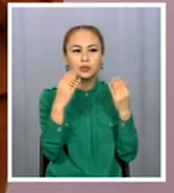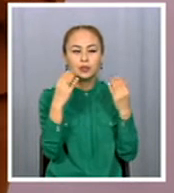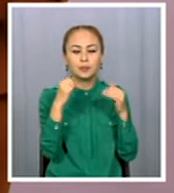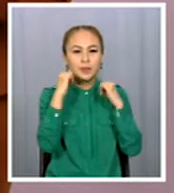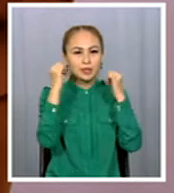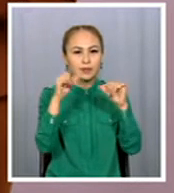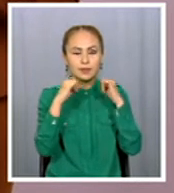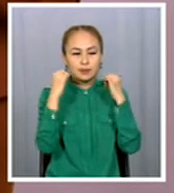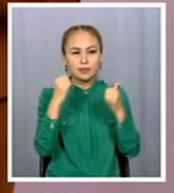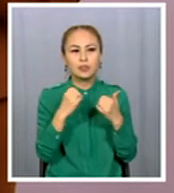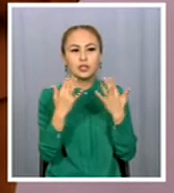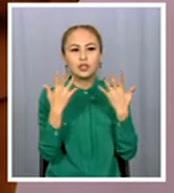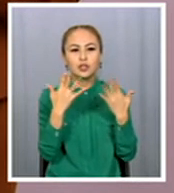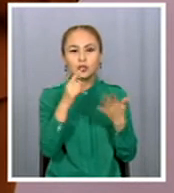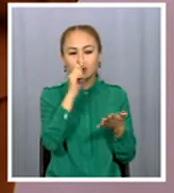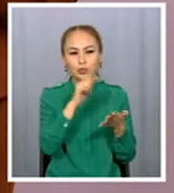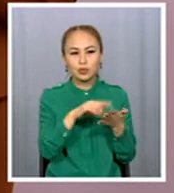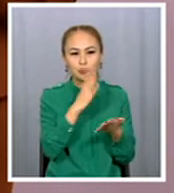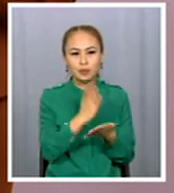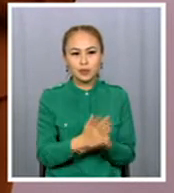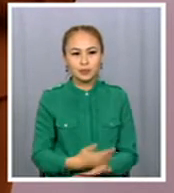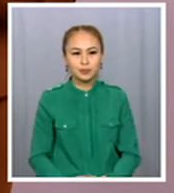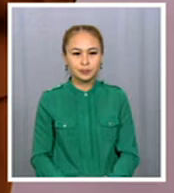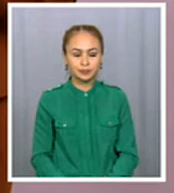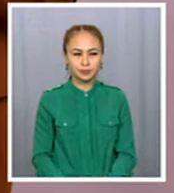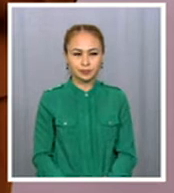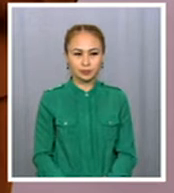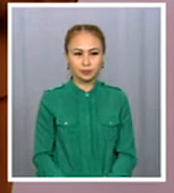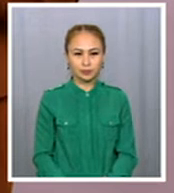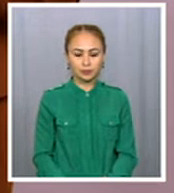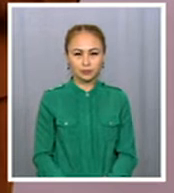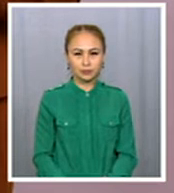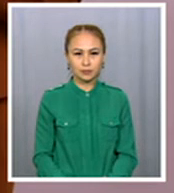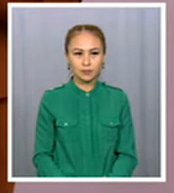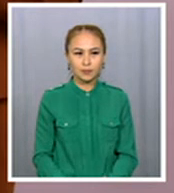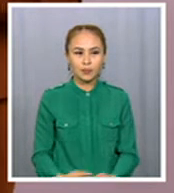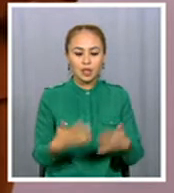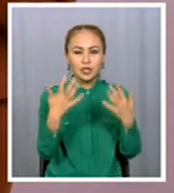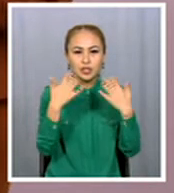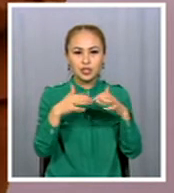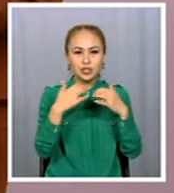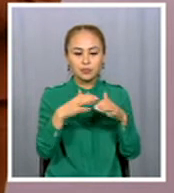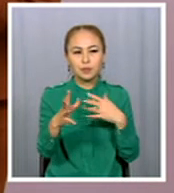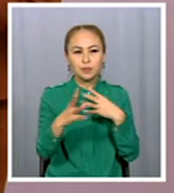белгісіз. Неше құс тұр? Ендеше шешімін бірге тауып көрейік.